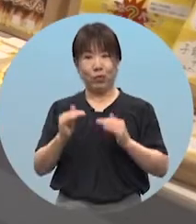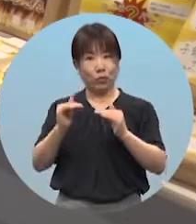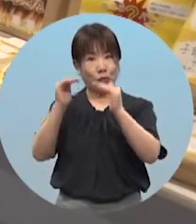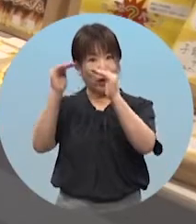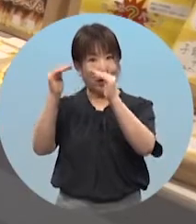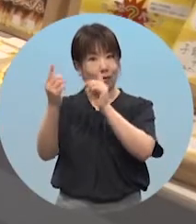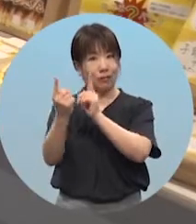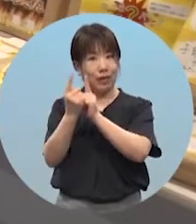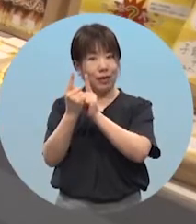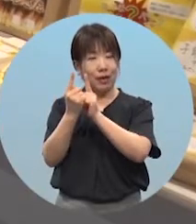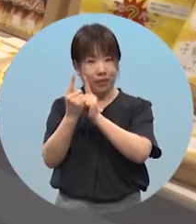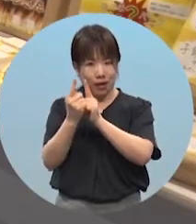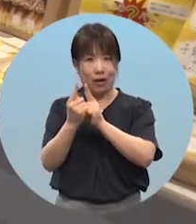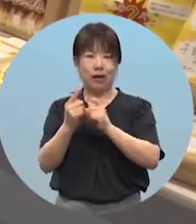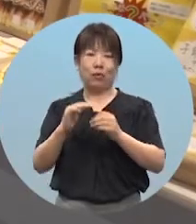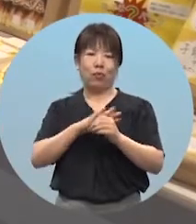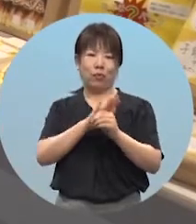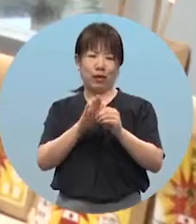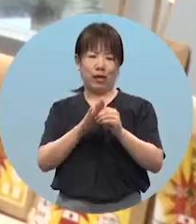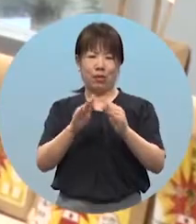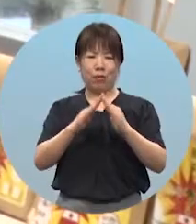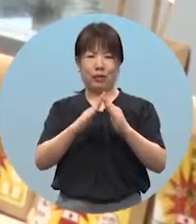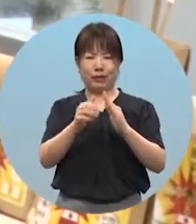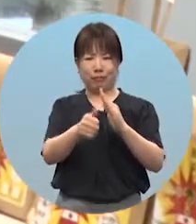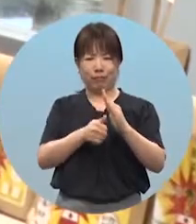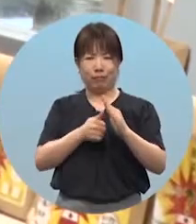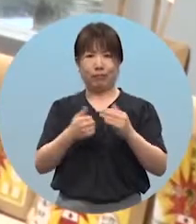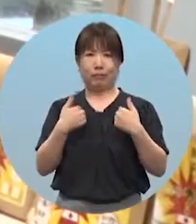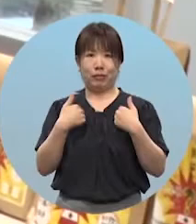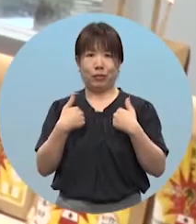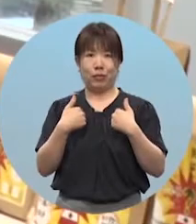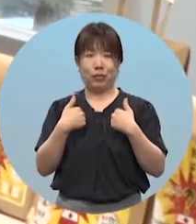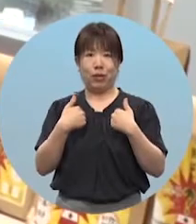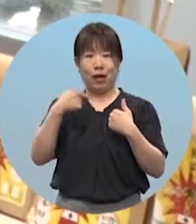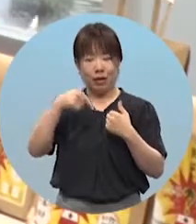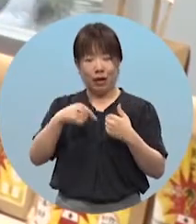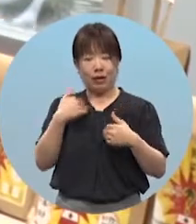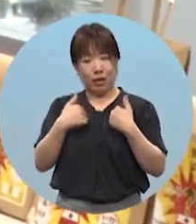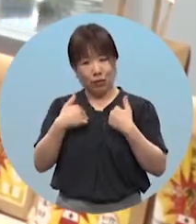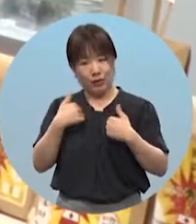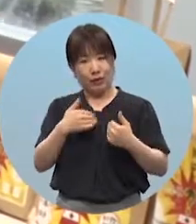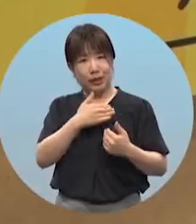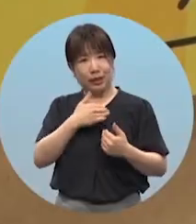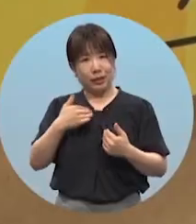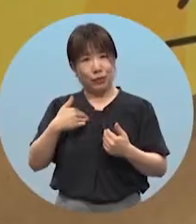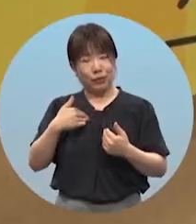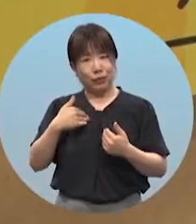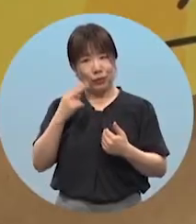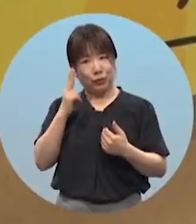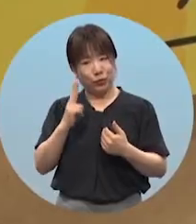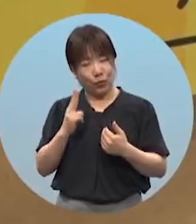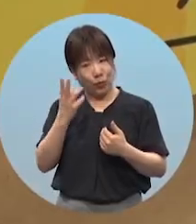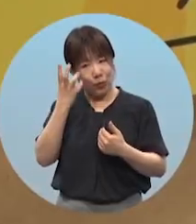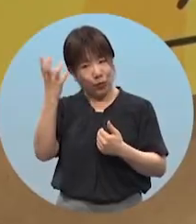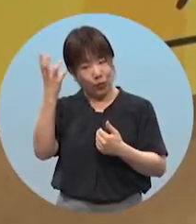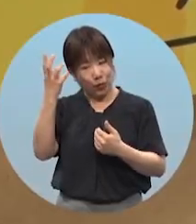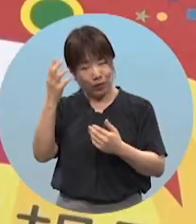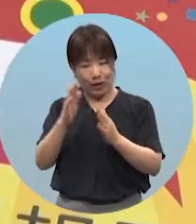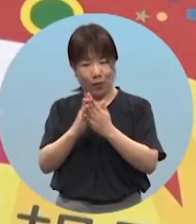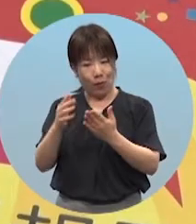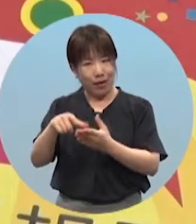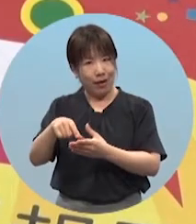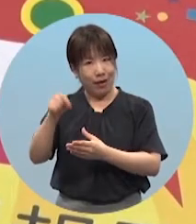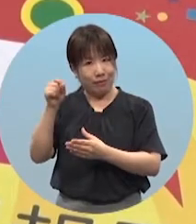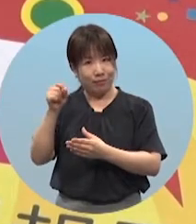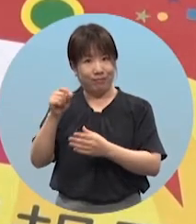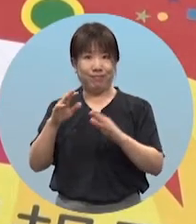、なんかそういった時代にお家で楽しめるものとか、そういったものもいろいろ皆さん考えて作られ